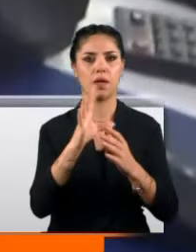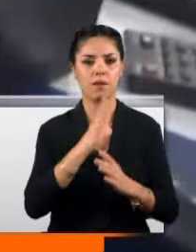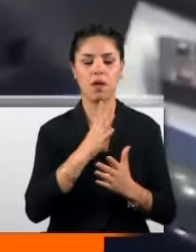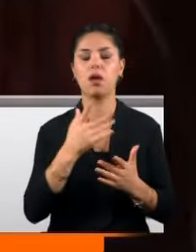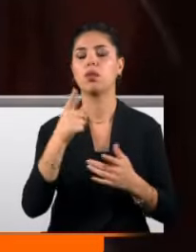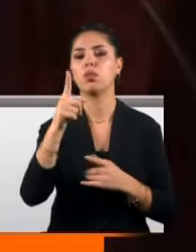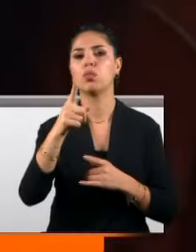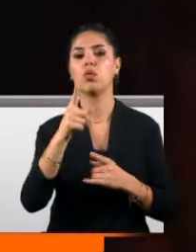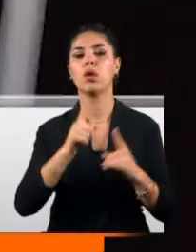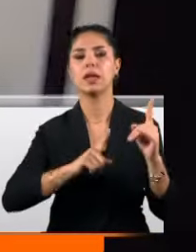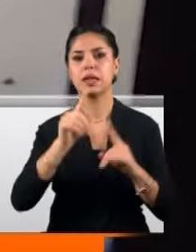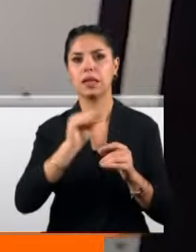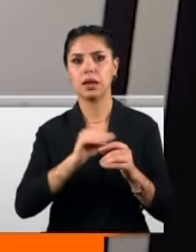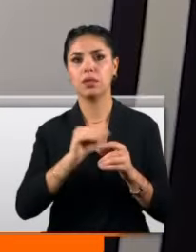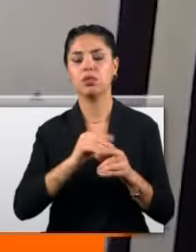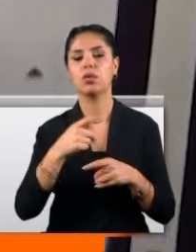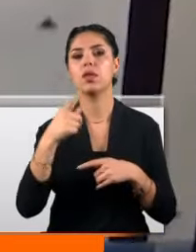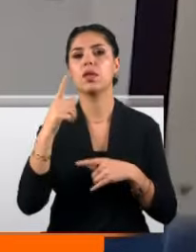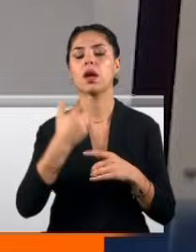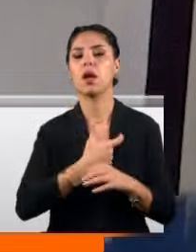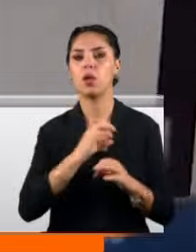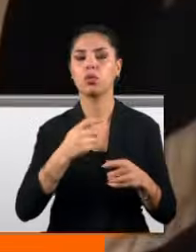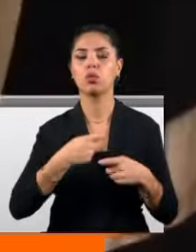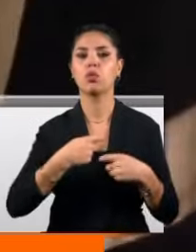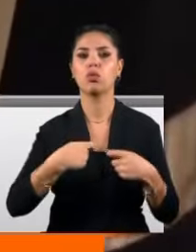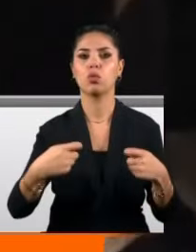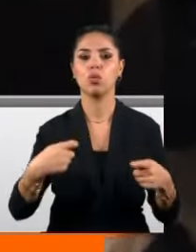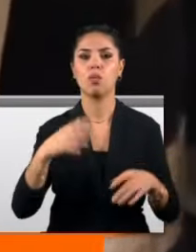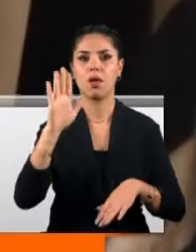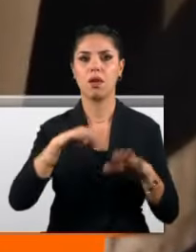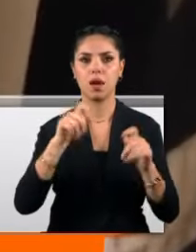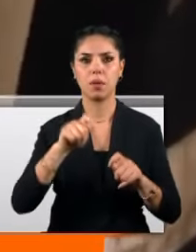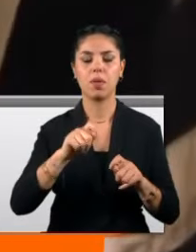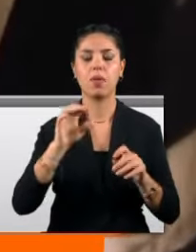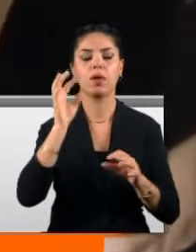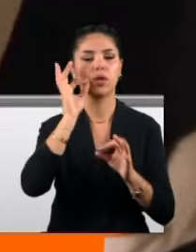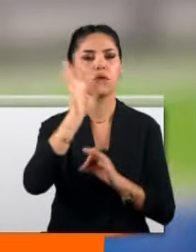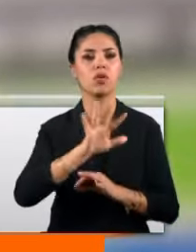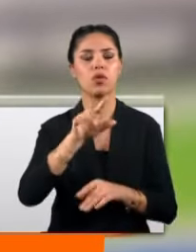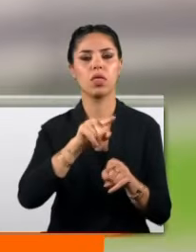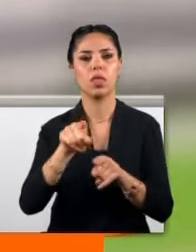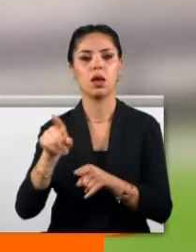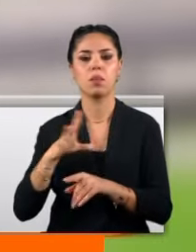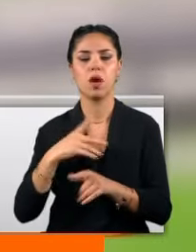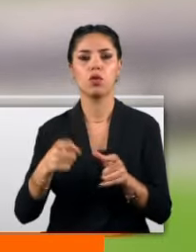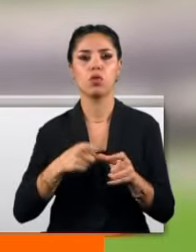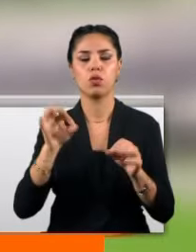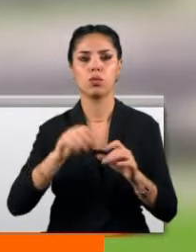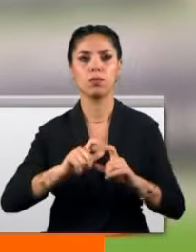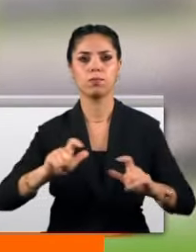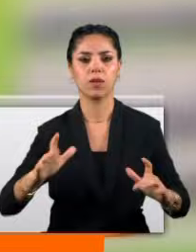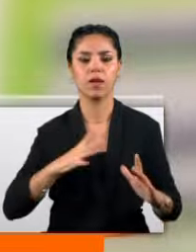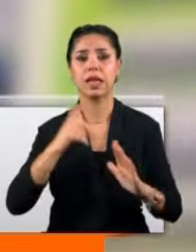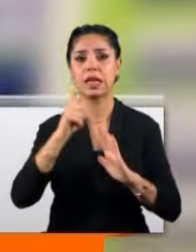bahis reklamı yapan da bahis sitelerini açan da artık kıskaca girmiş durumda. Soruşturma giderek genişliyor çünkü liste